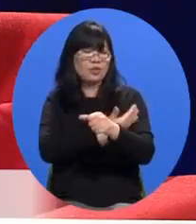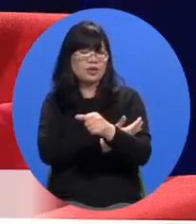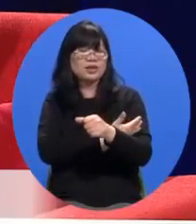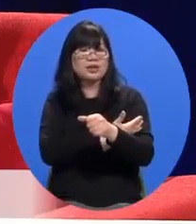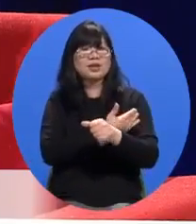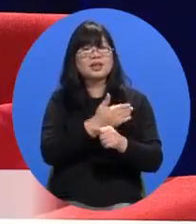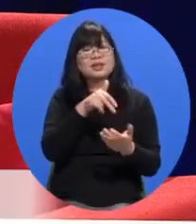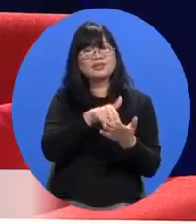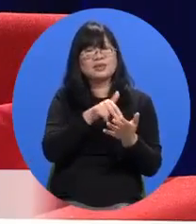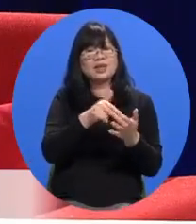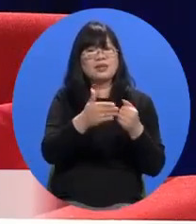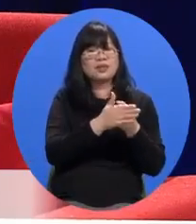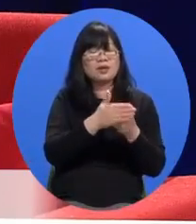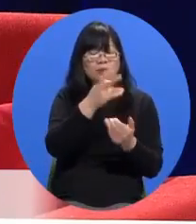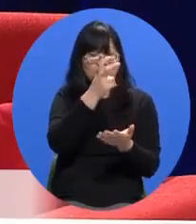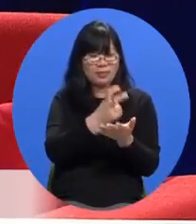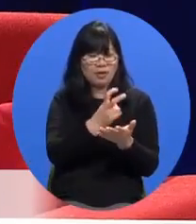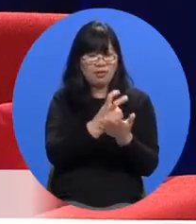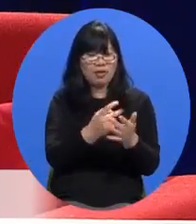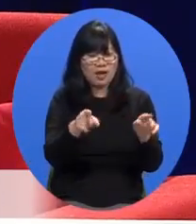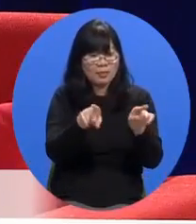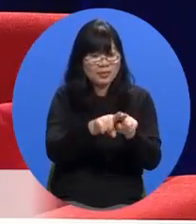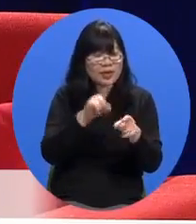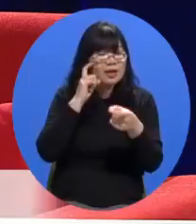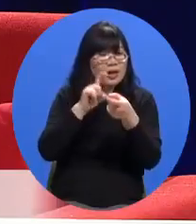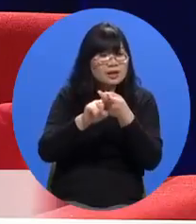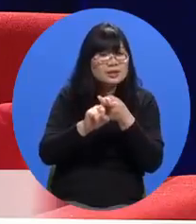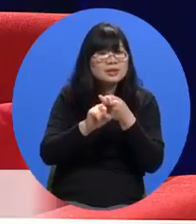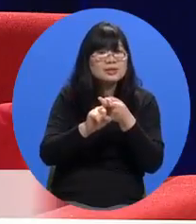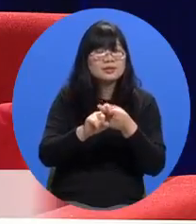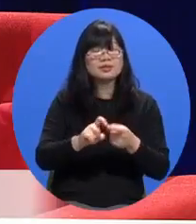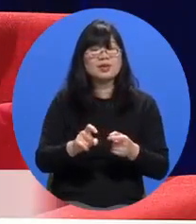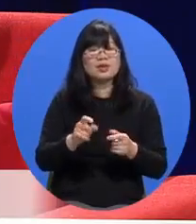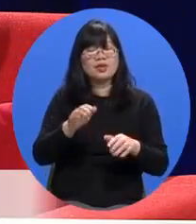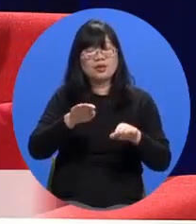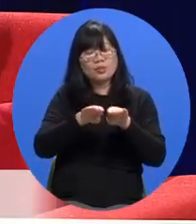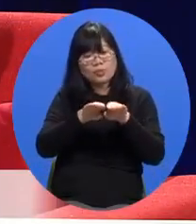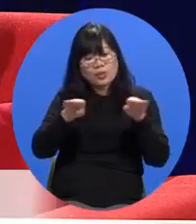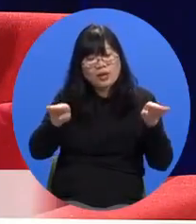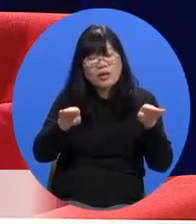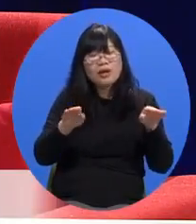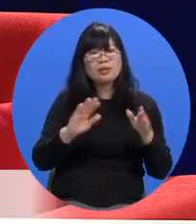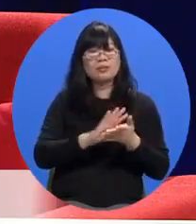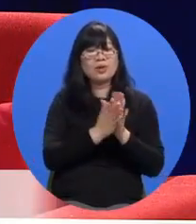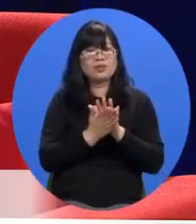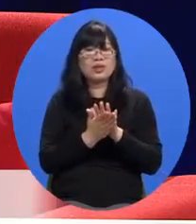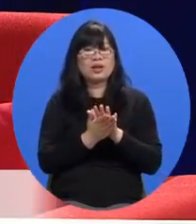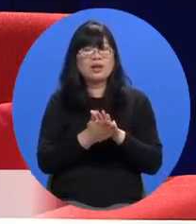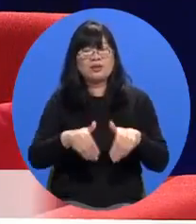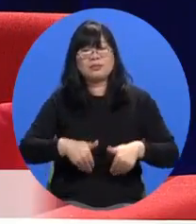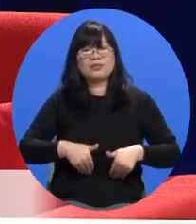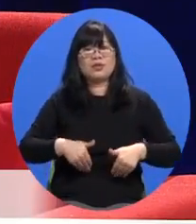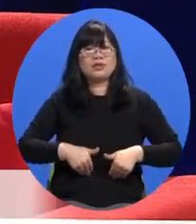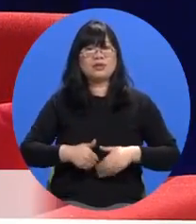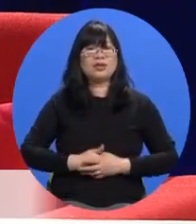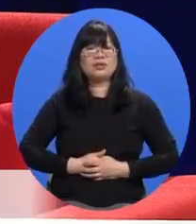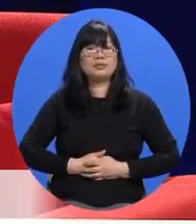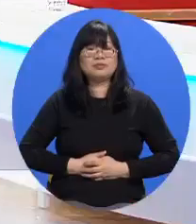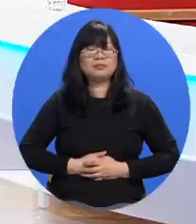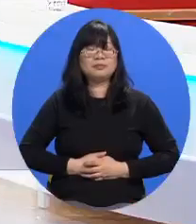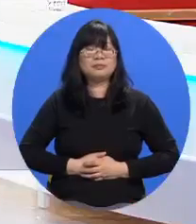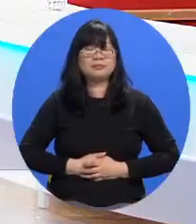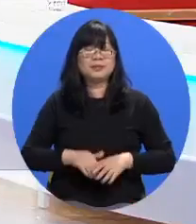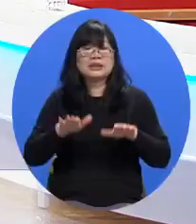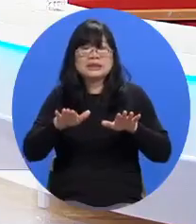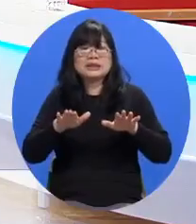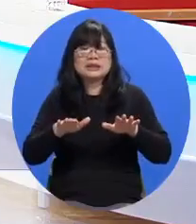대한 부분인 것 같아서 그러한 법률도 함께 좀 더 관심을 갖고 이제 밸런스를 맞춰서 변화하는 모습이 필요하지 않을까 생각이 듭니다. 네,